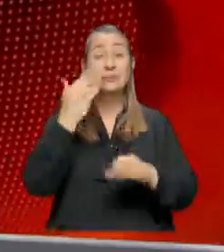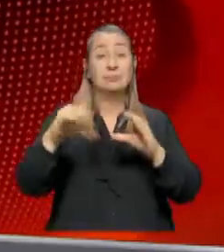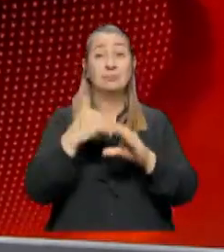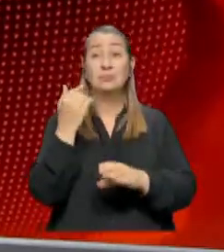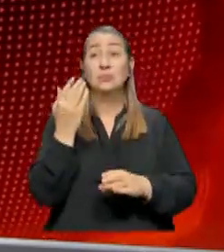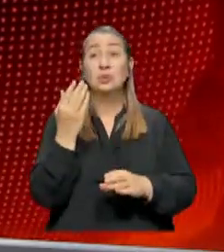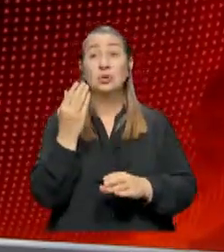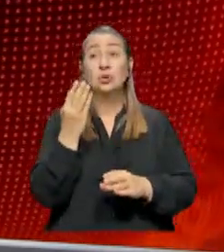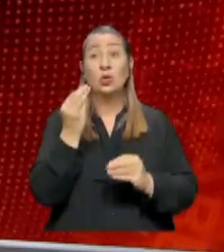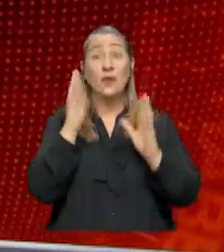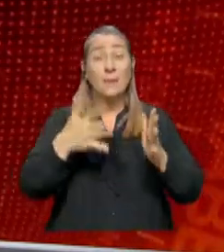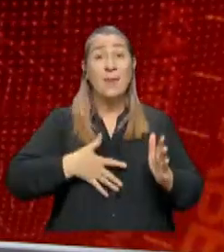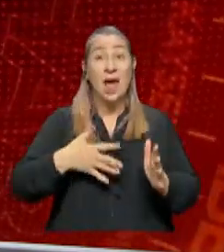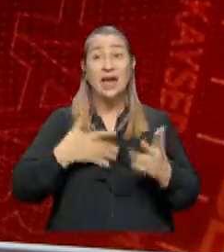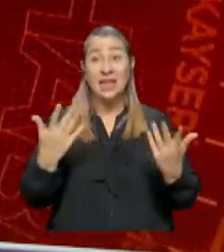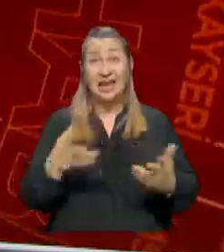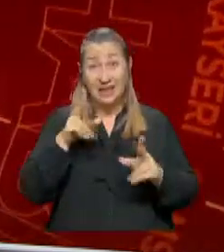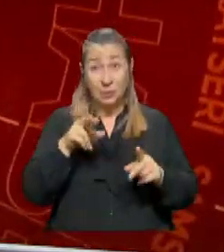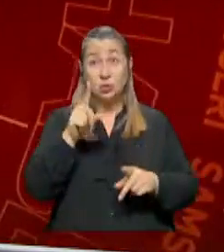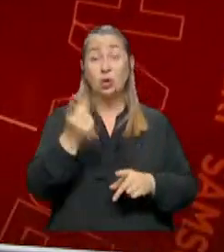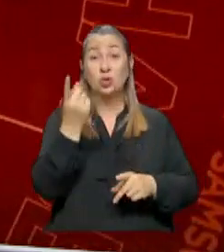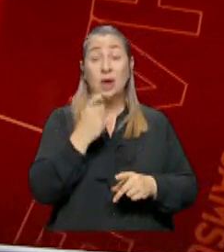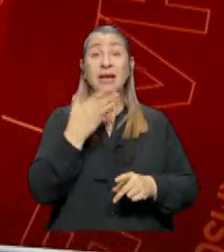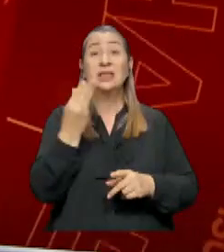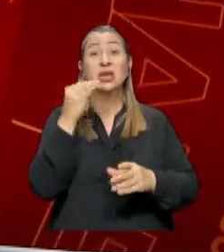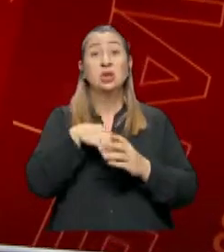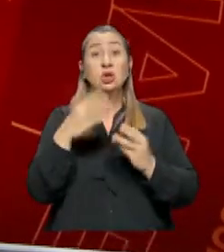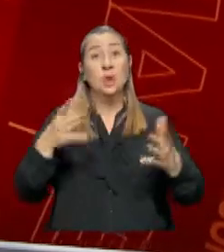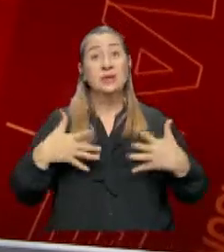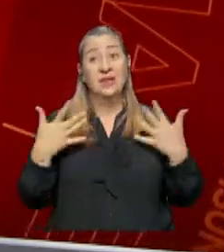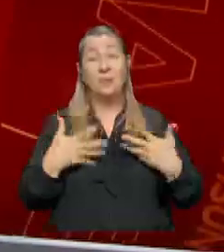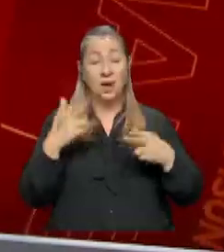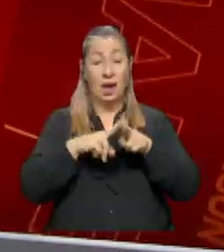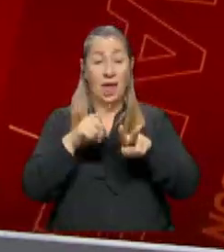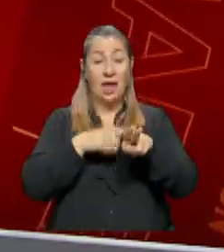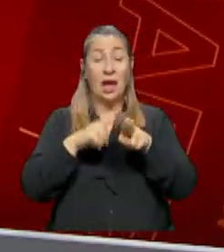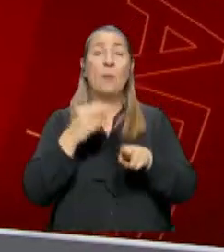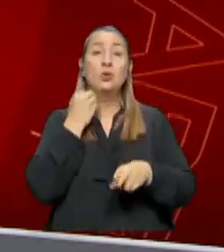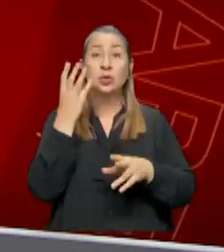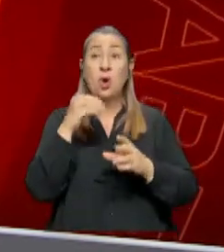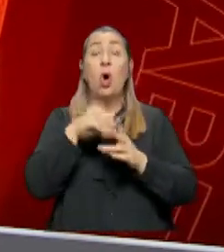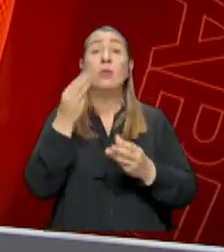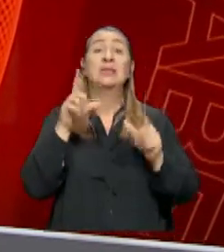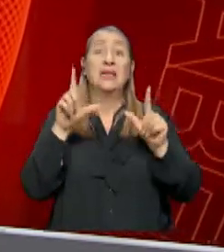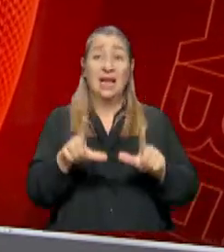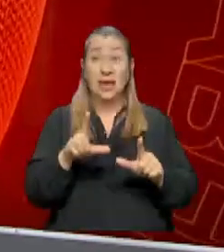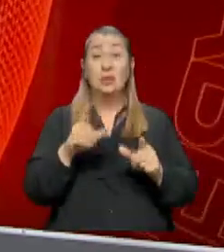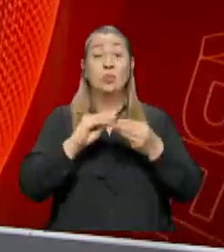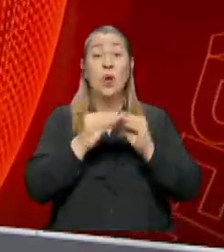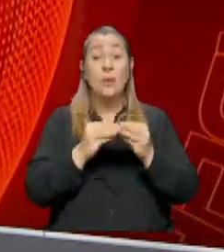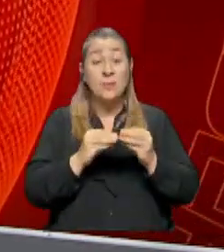bir izleyicimiz de bir çok kişinin merak ettiği bir giriş Selam gençler için çok sevindim KYK borcu olanlar için olması gereken